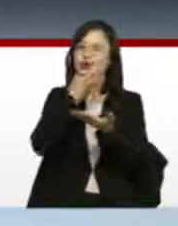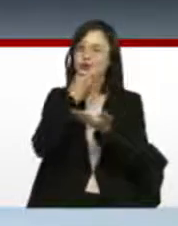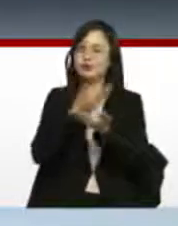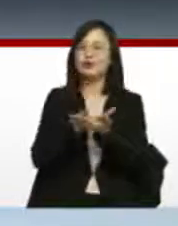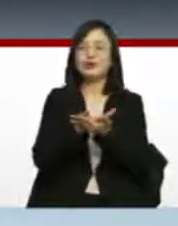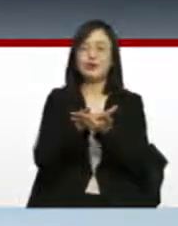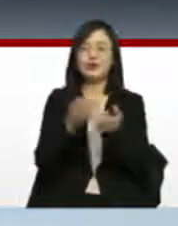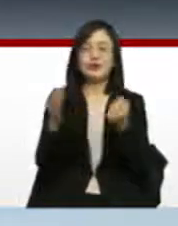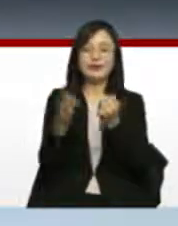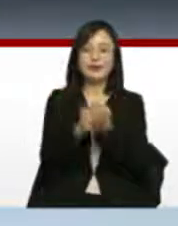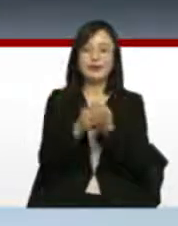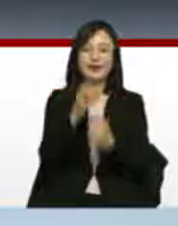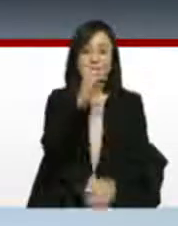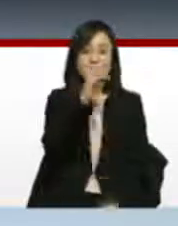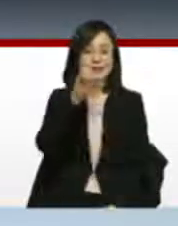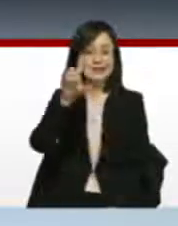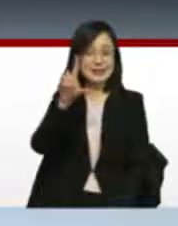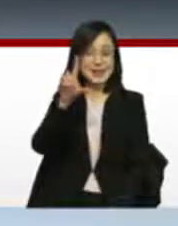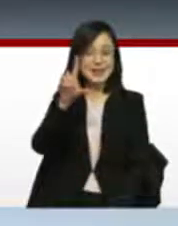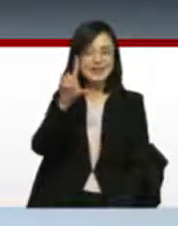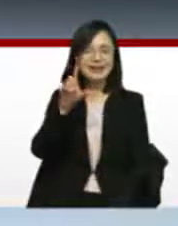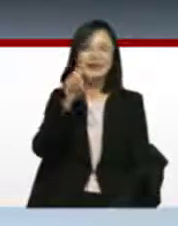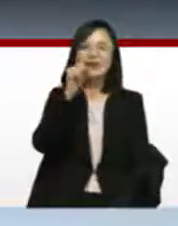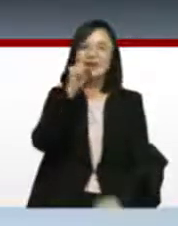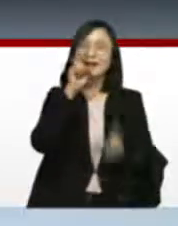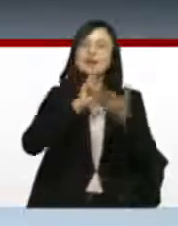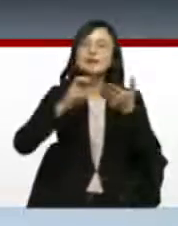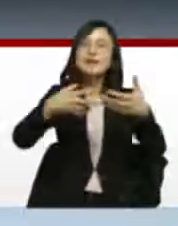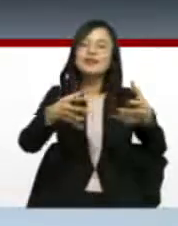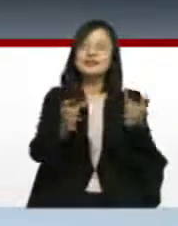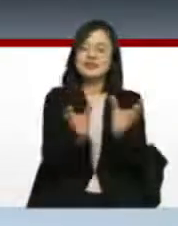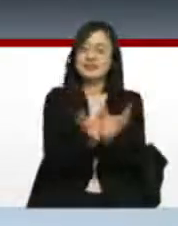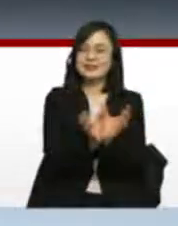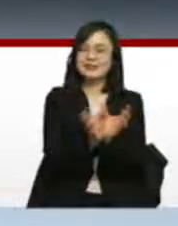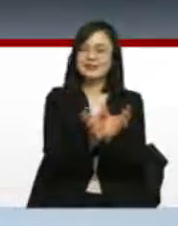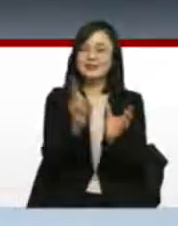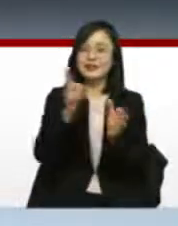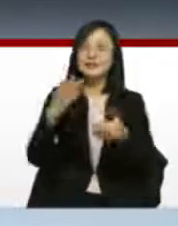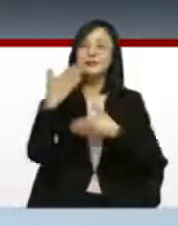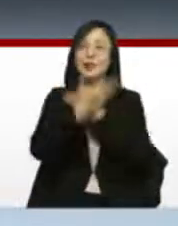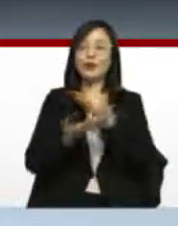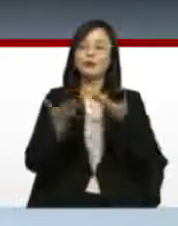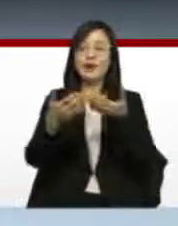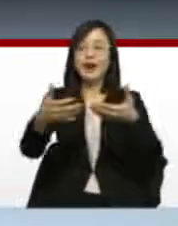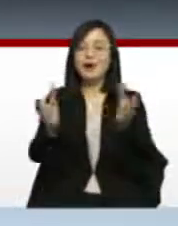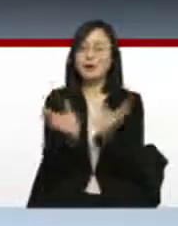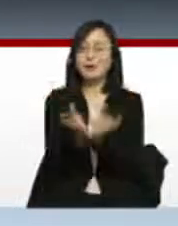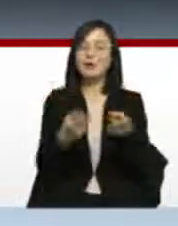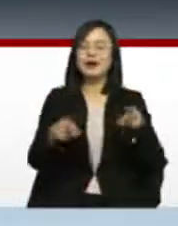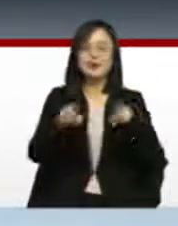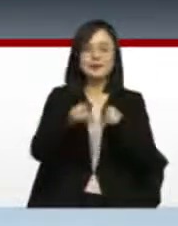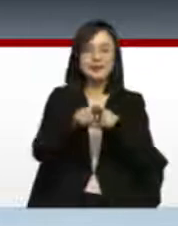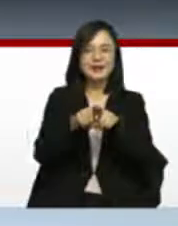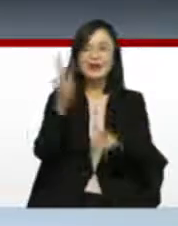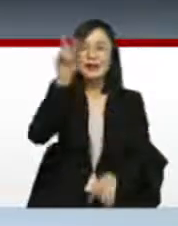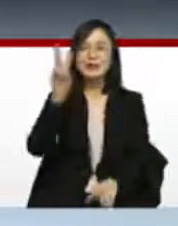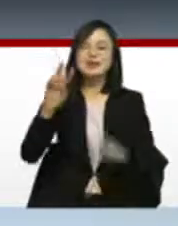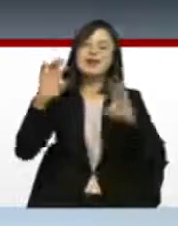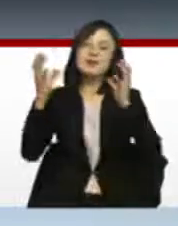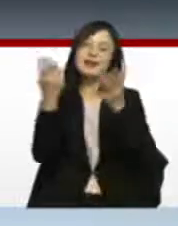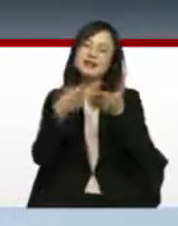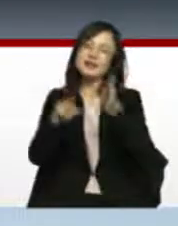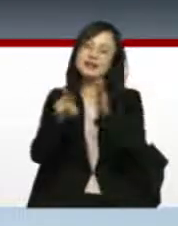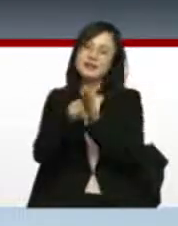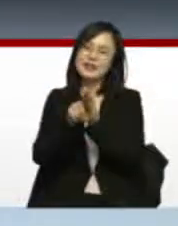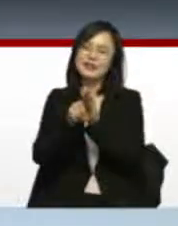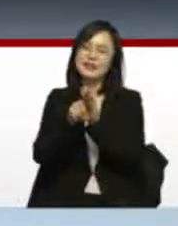착한 콘서트 팀이 한 봉사단체와 함께 베트남 아이들을 위한 특별한 콘서트를 마련했는데요. 장애를 가진